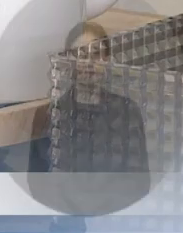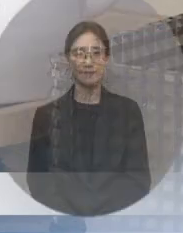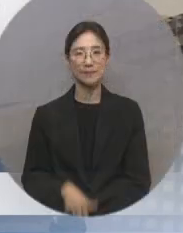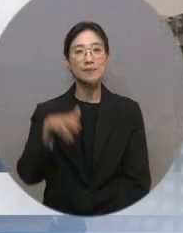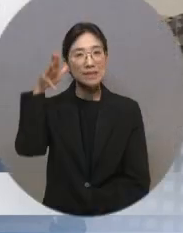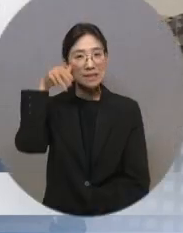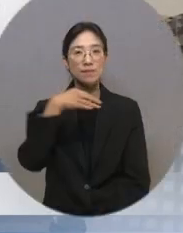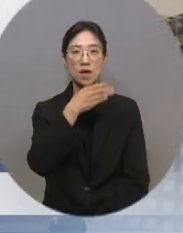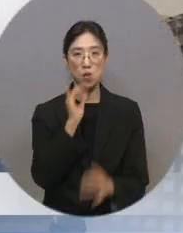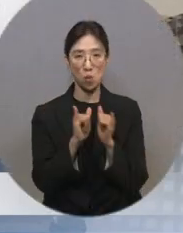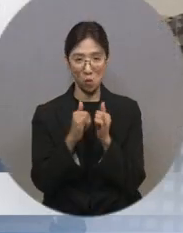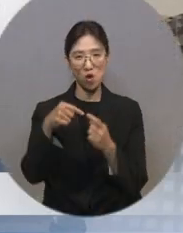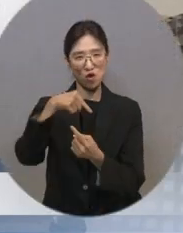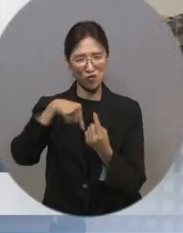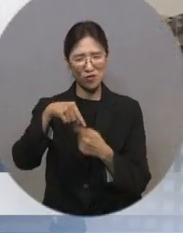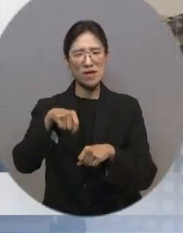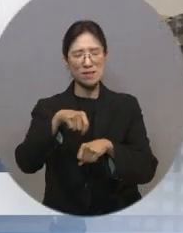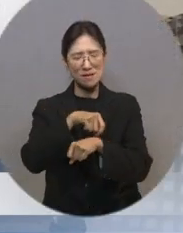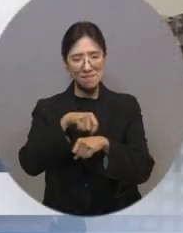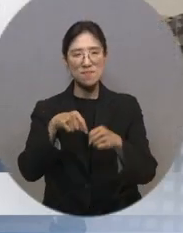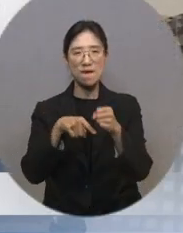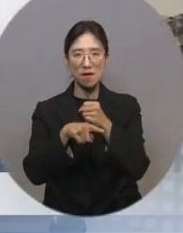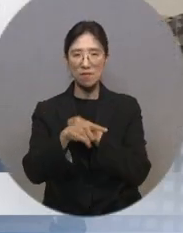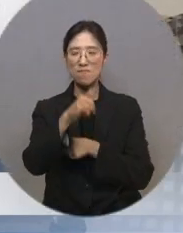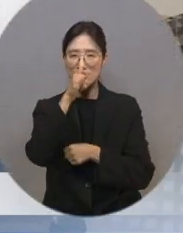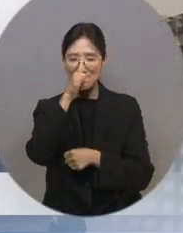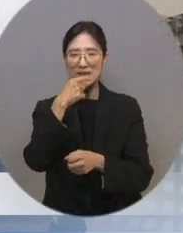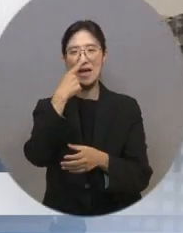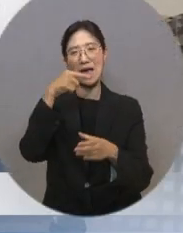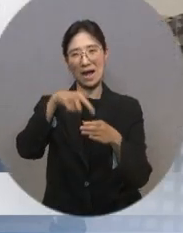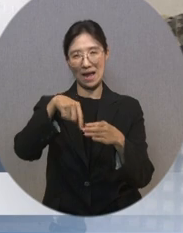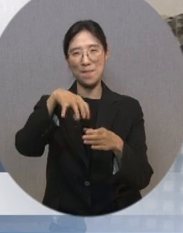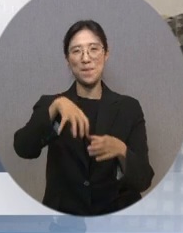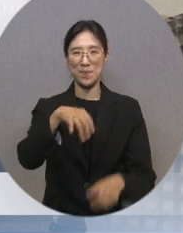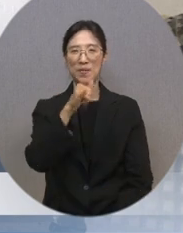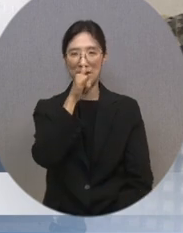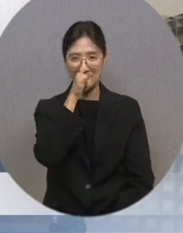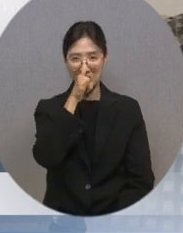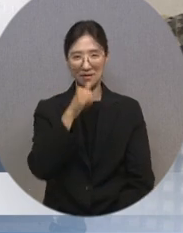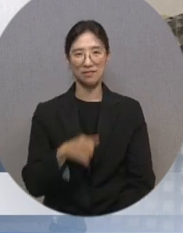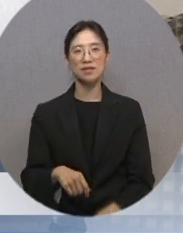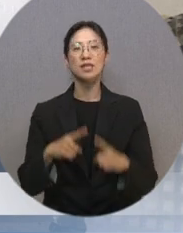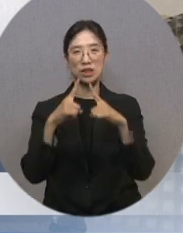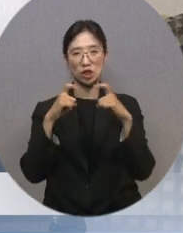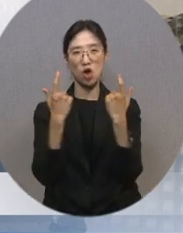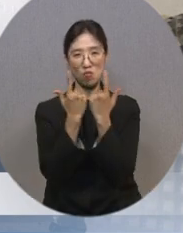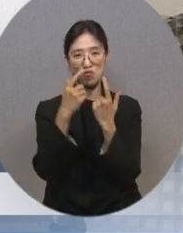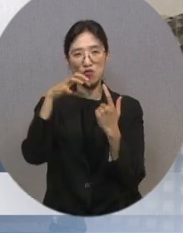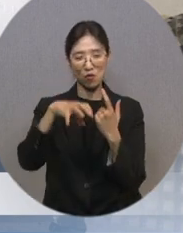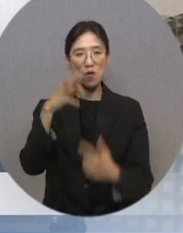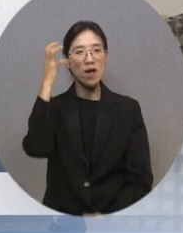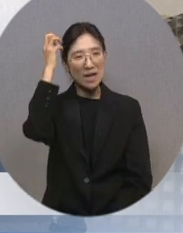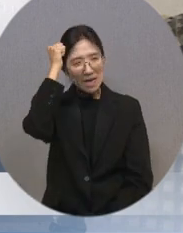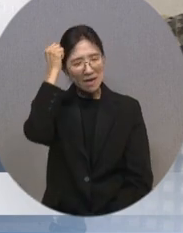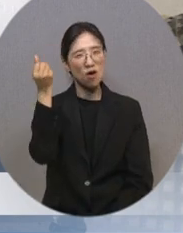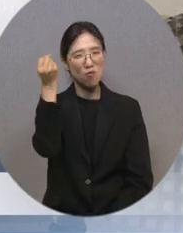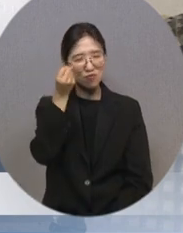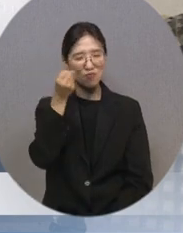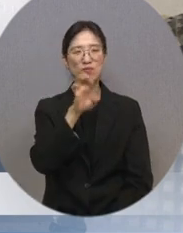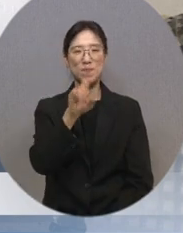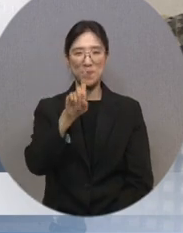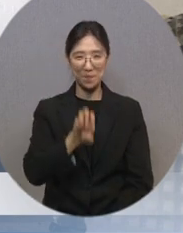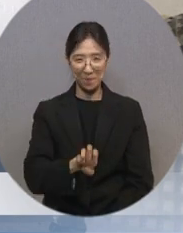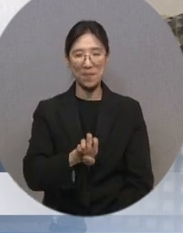치매 어르신들이 운영하는 특별한 의미가 담긴 카페가 있습니다. 바로 성북구에 위치한 기억품은